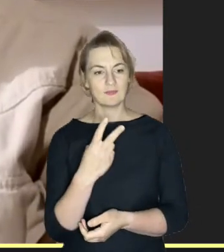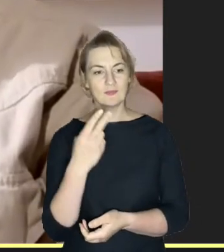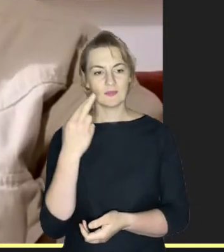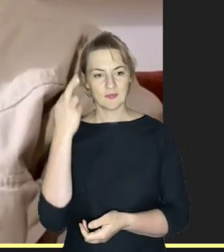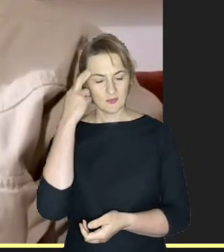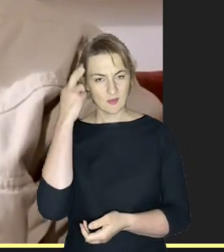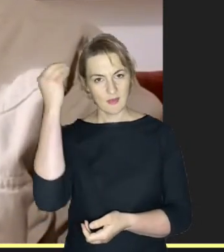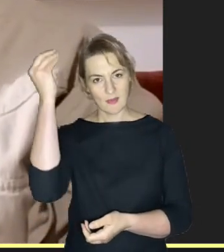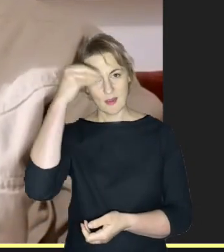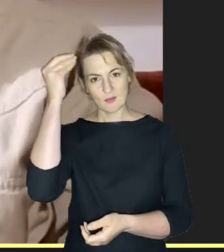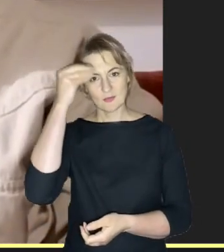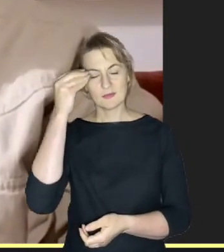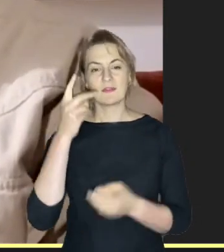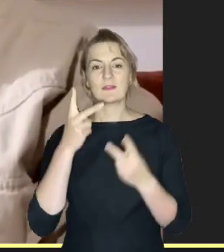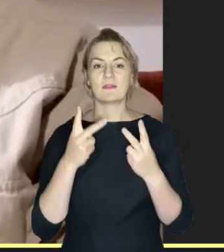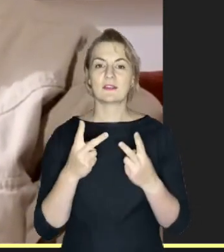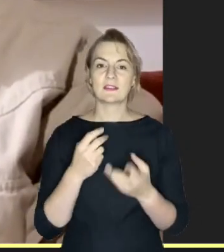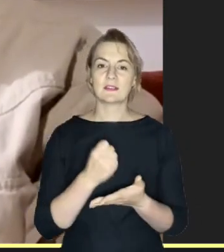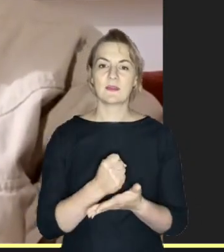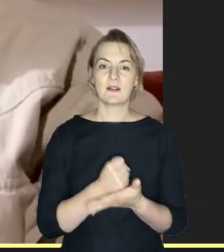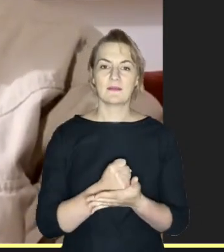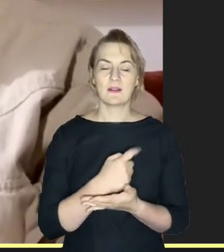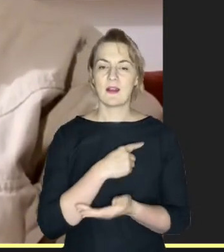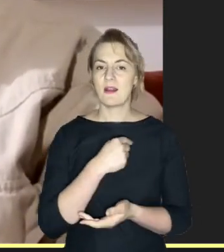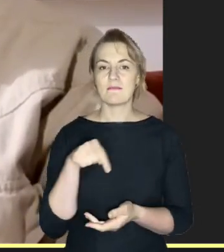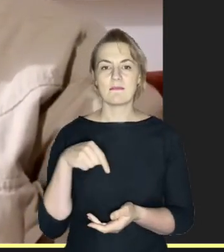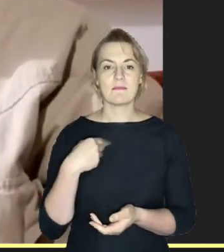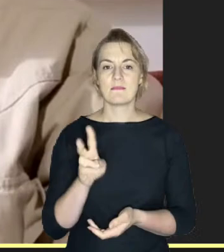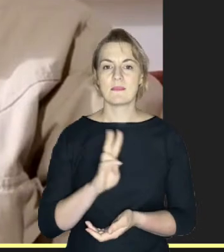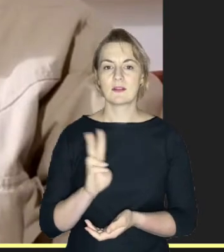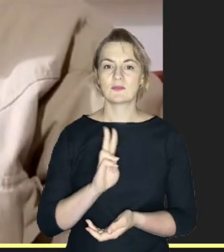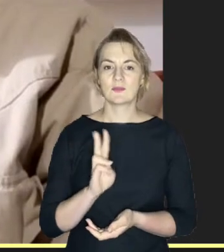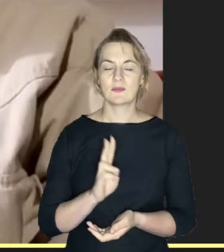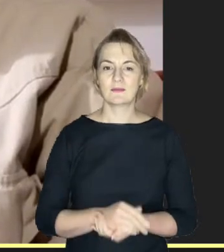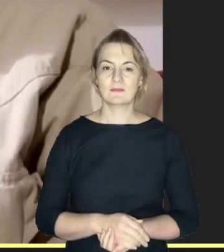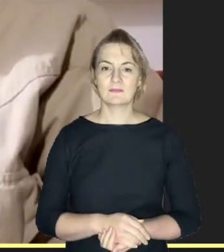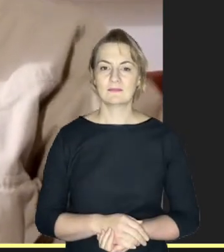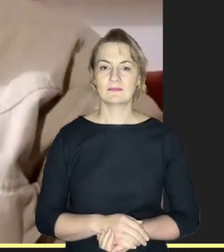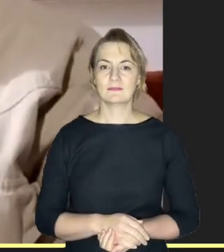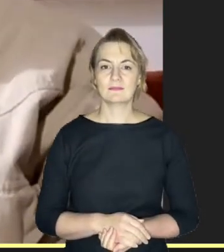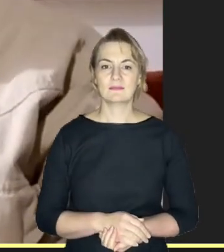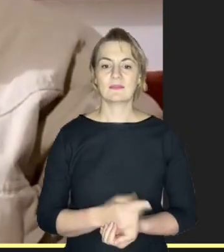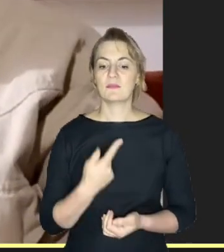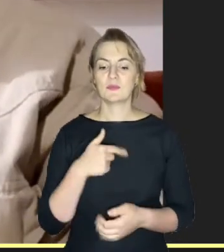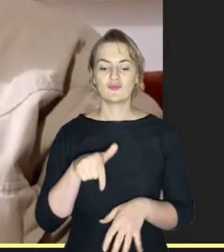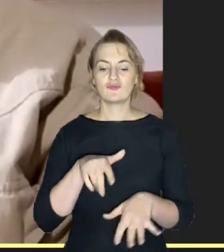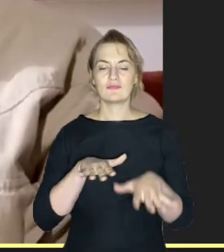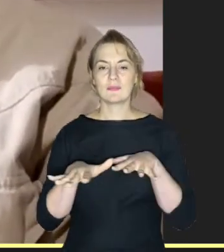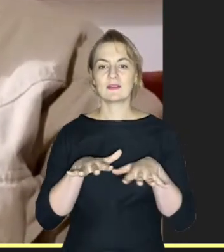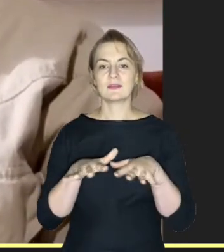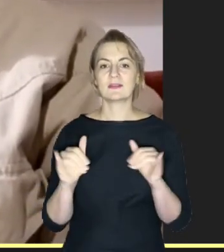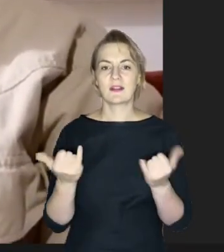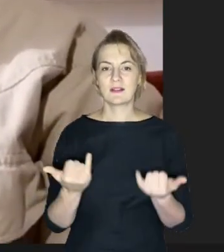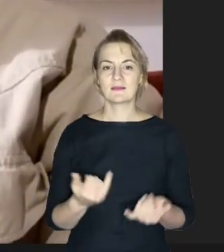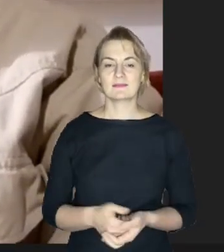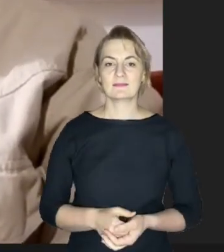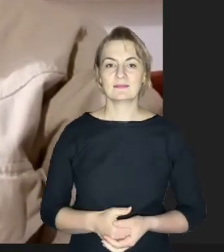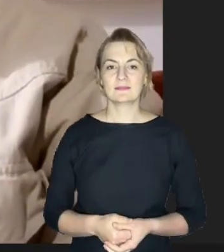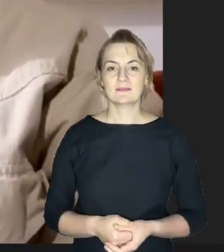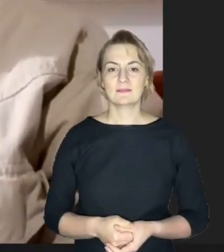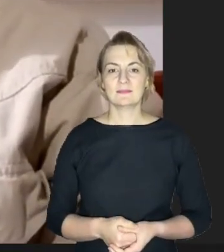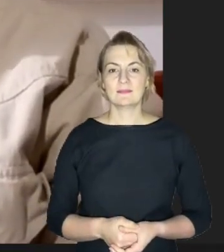nauczyli najważniejsze lekcji właśnie, kim jesteśmy i jakie jest nasze miejsce tutaj w tym. No tak,